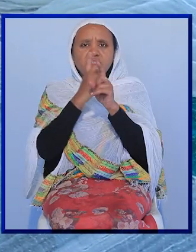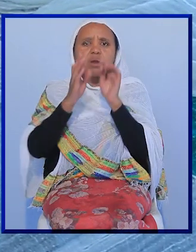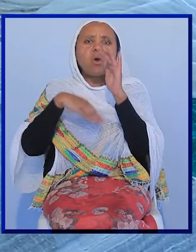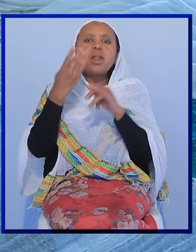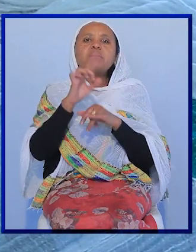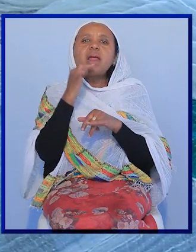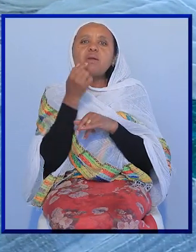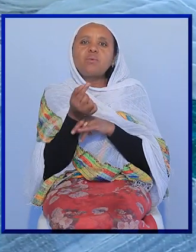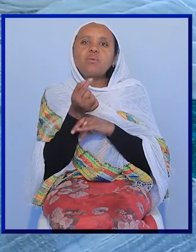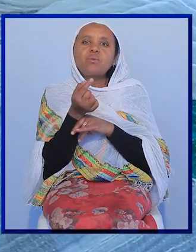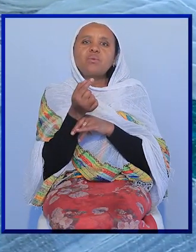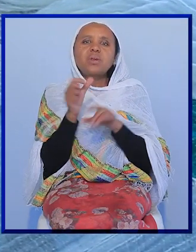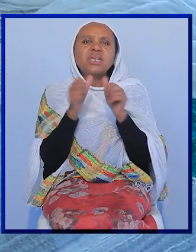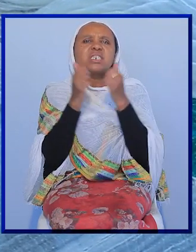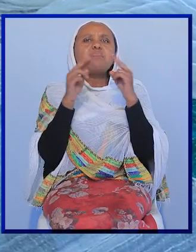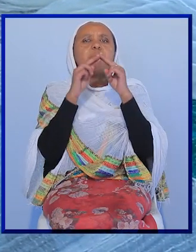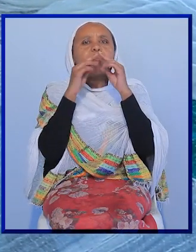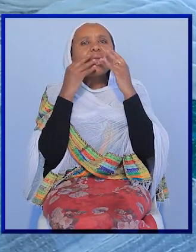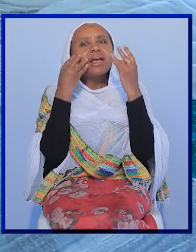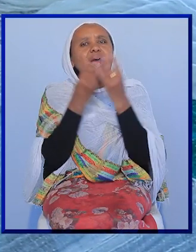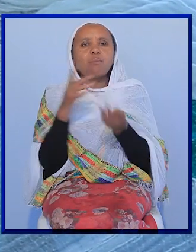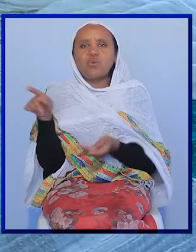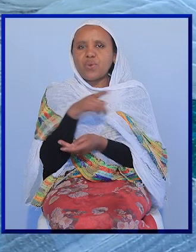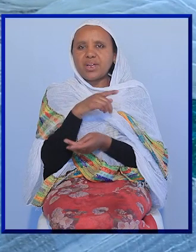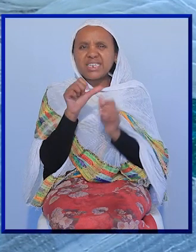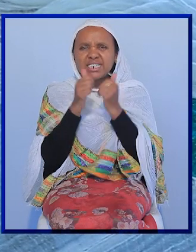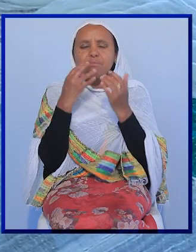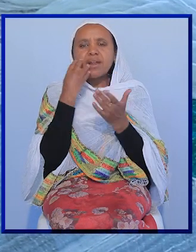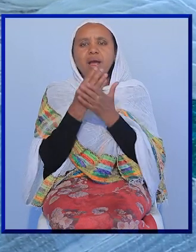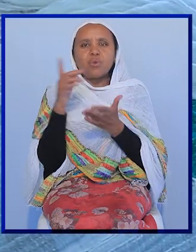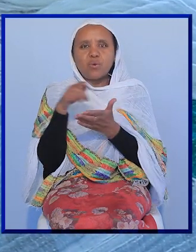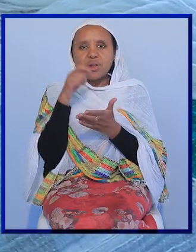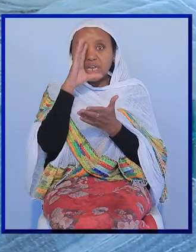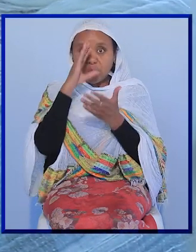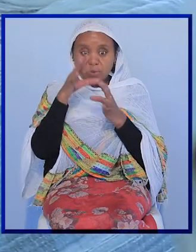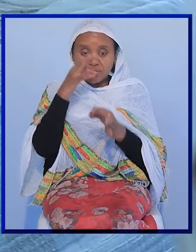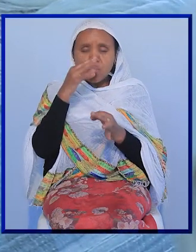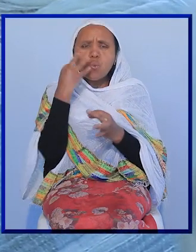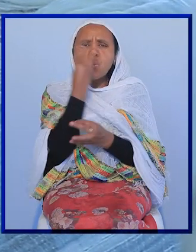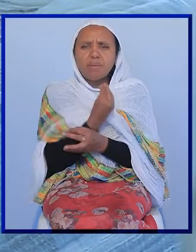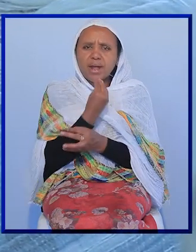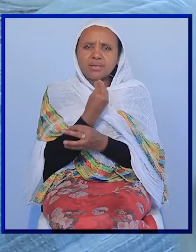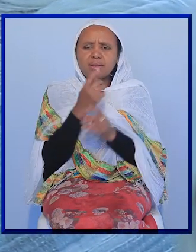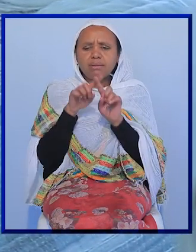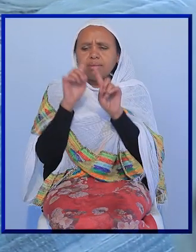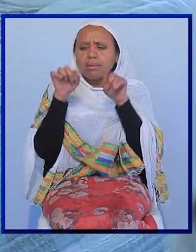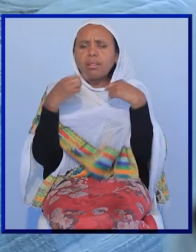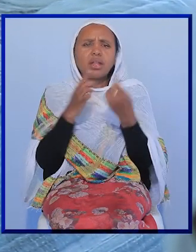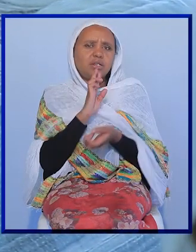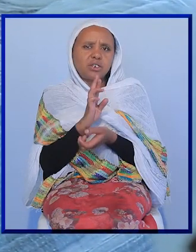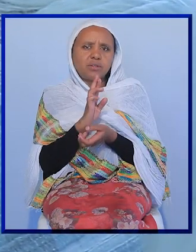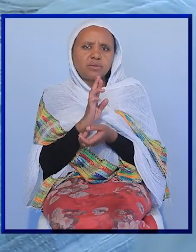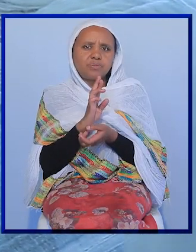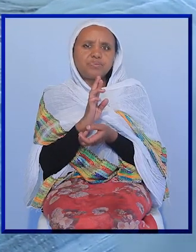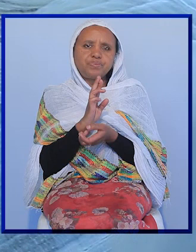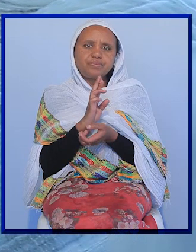ምን ነበር ነው የሚለው? እጅግ መልካም እንደሆነ አይደል የሚለው? ስለዚህ ውብ ነች፣ የሰው ነፍስ ውብ ነች፣ የተለየች ነች።